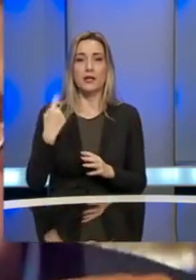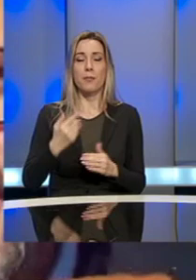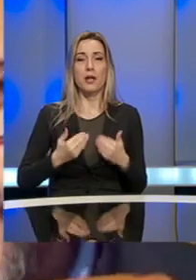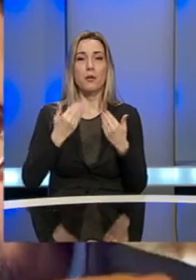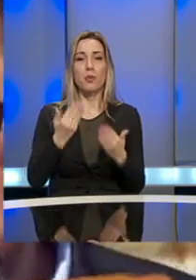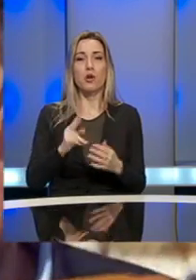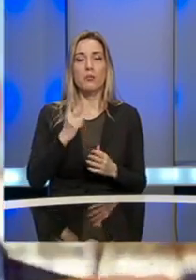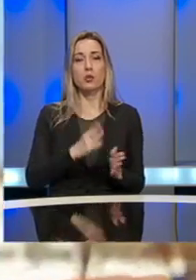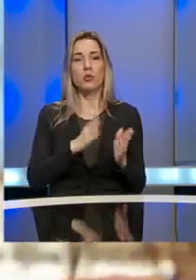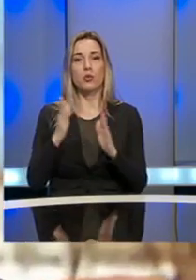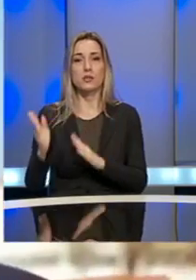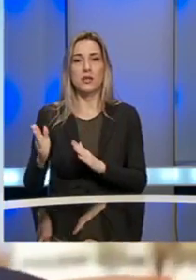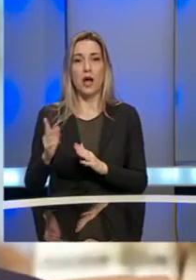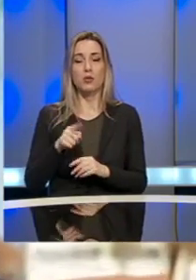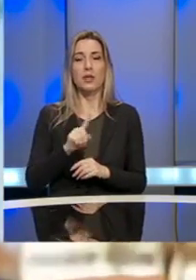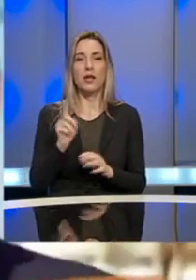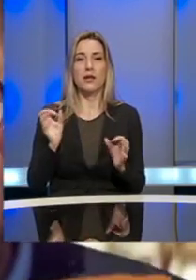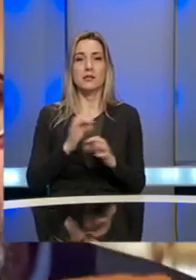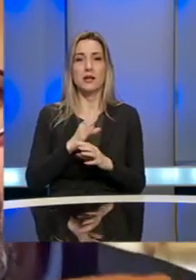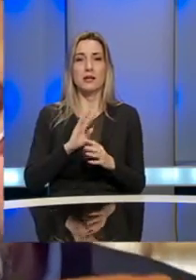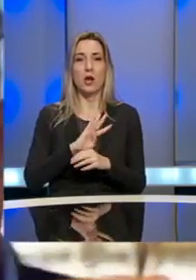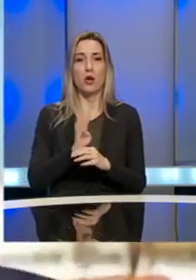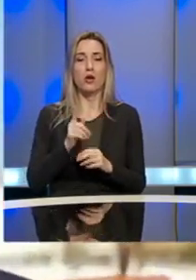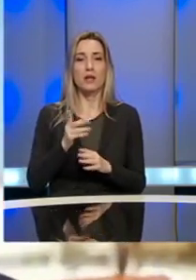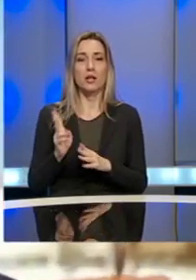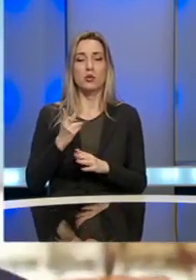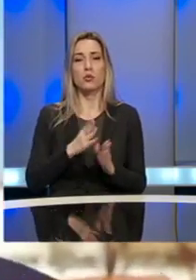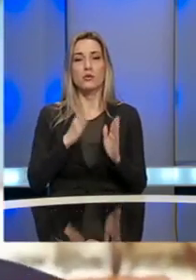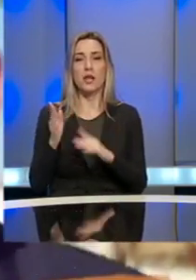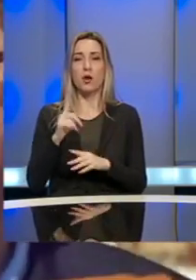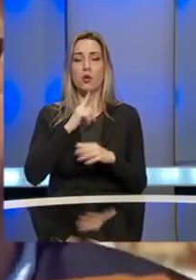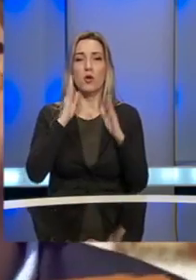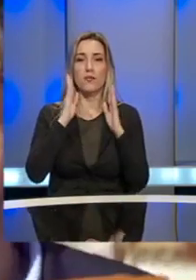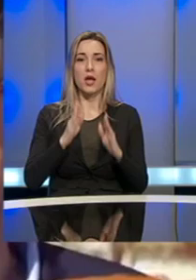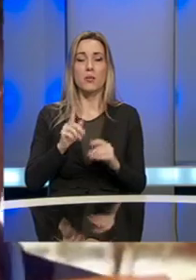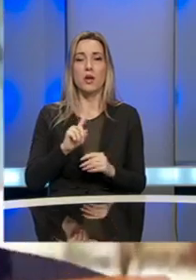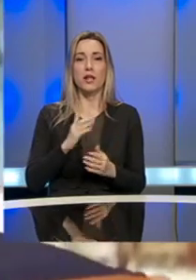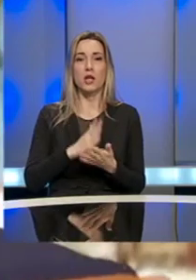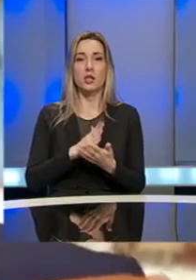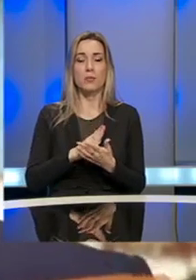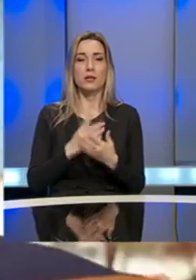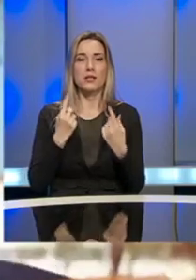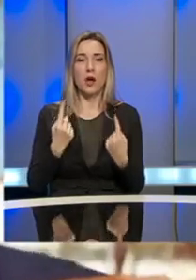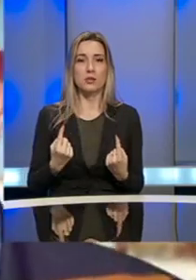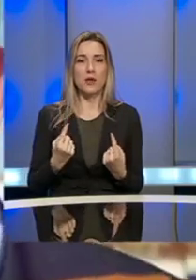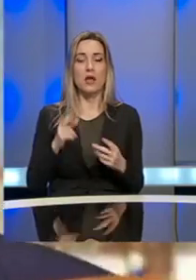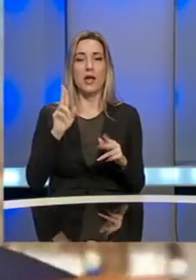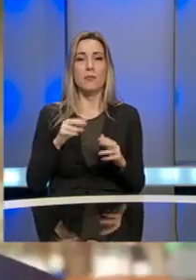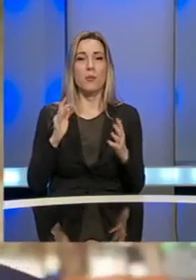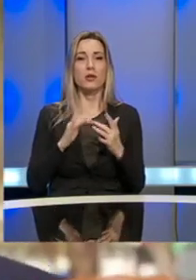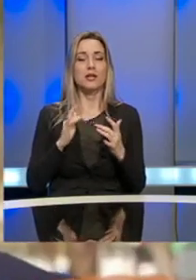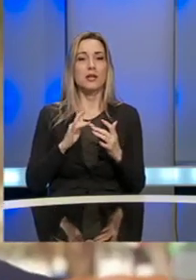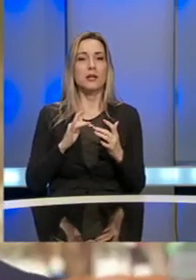jednu drugu stranu te nesretne korone. Tu drugu stranu koju vjerujemo da neće biti zaustavljena jer imamo digitalne